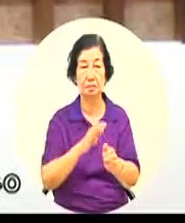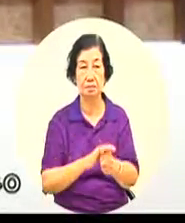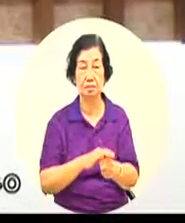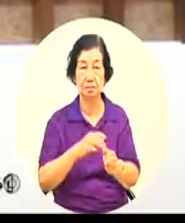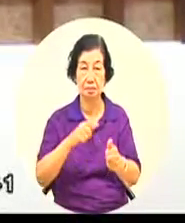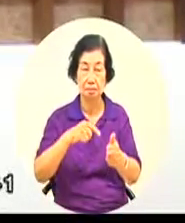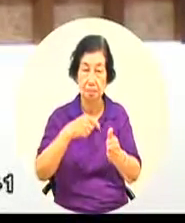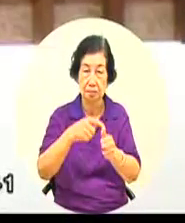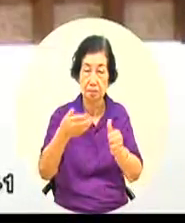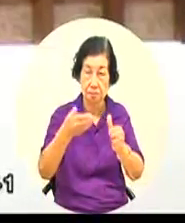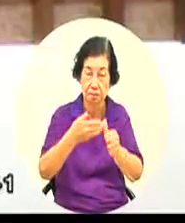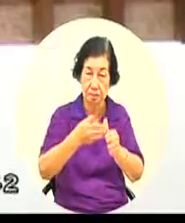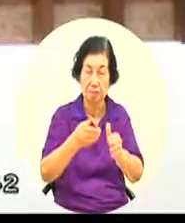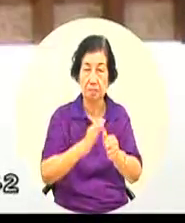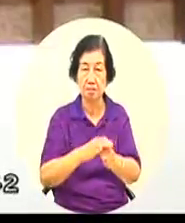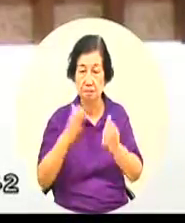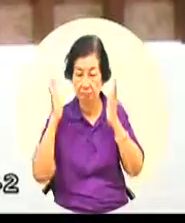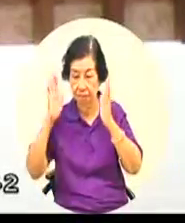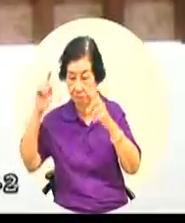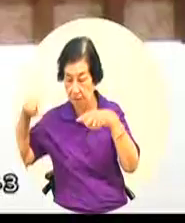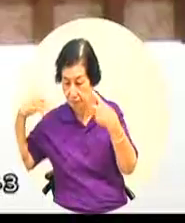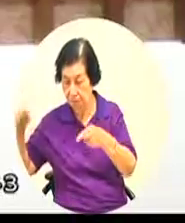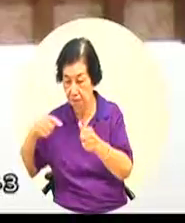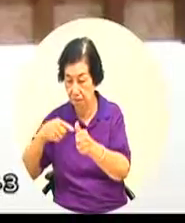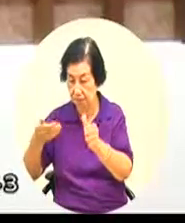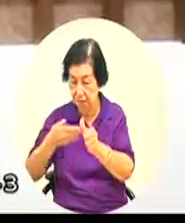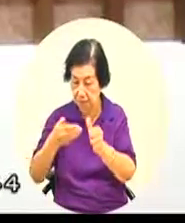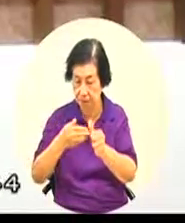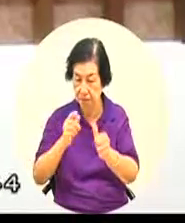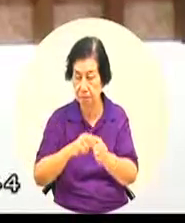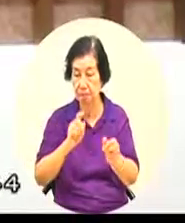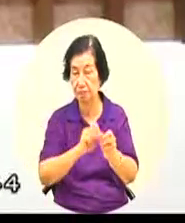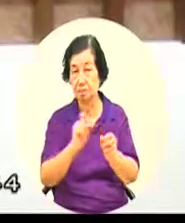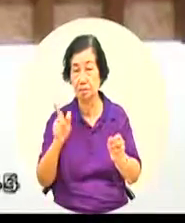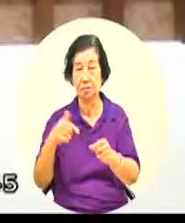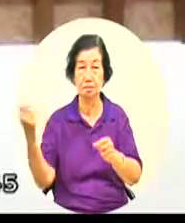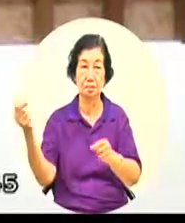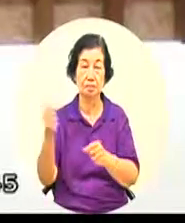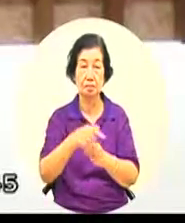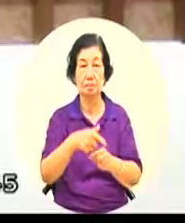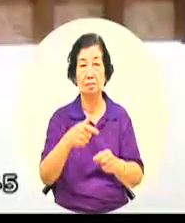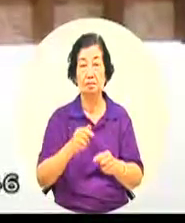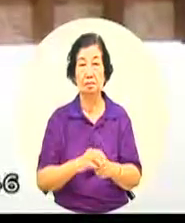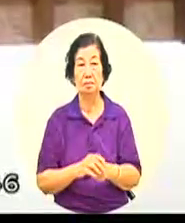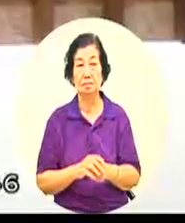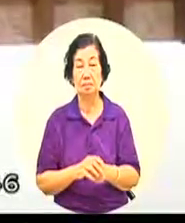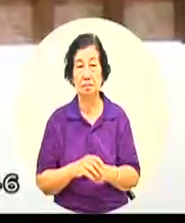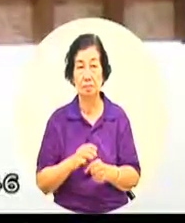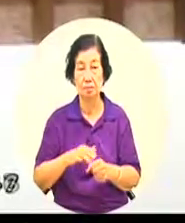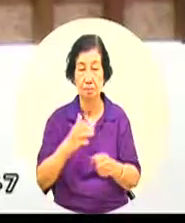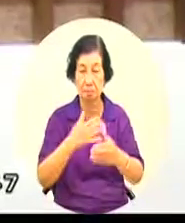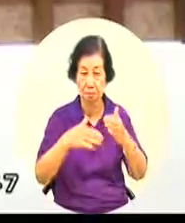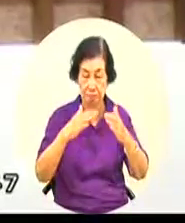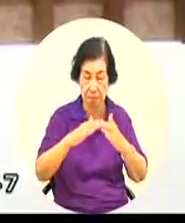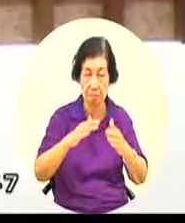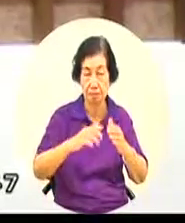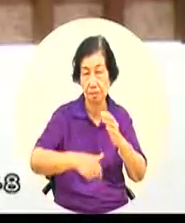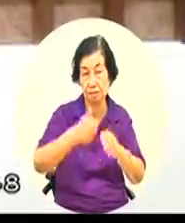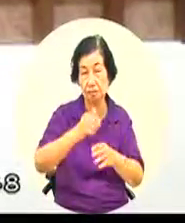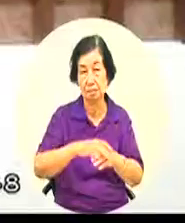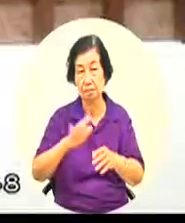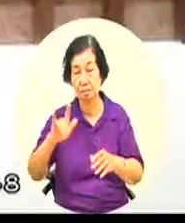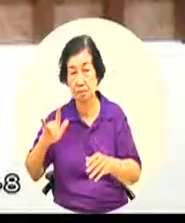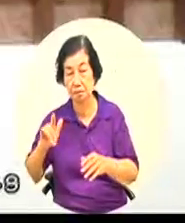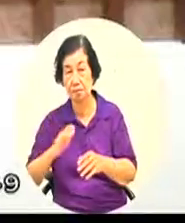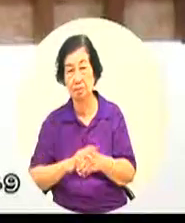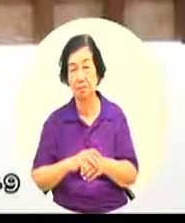要，那我一直希望说减少这些老师还有校长这些评鉴的时间，让他们可以督导